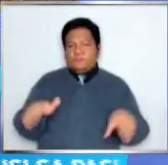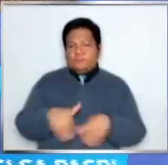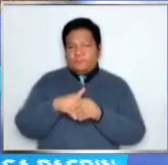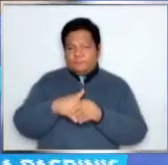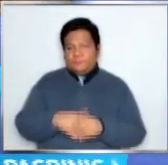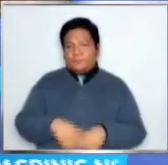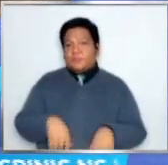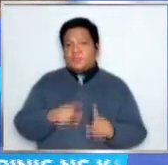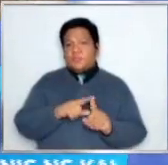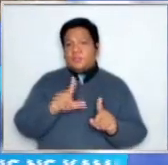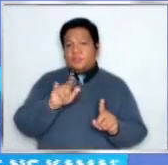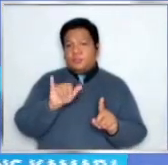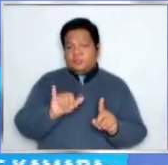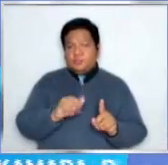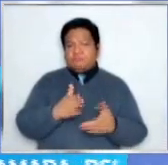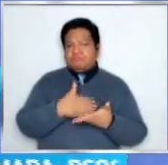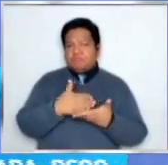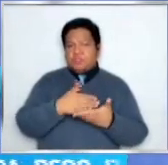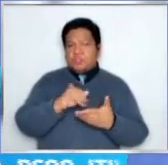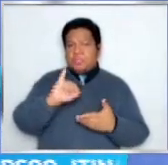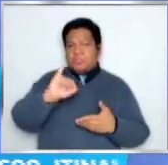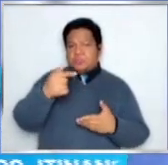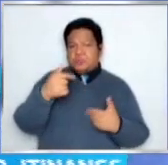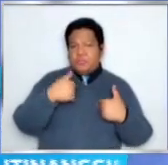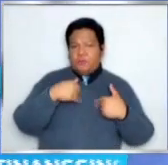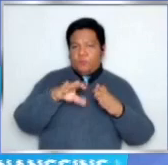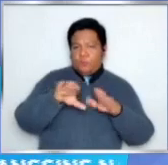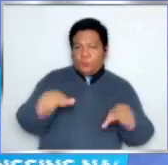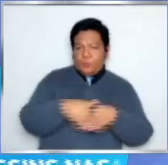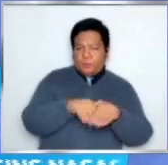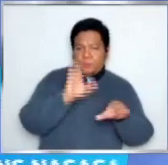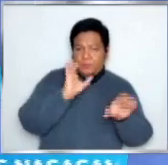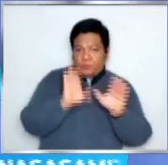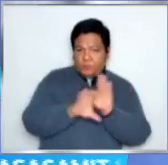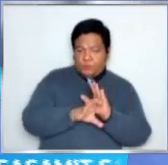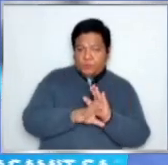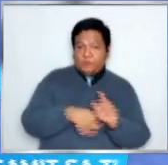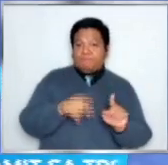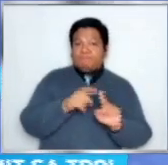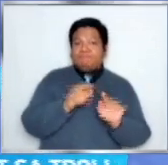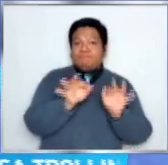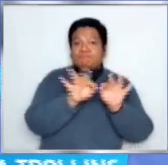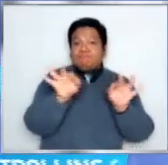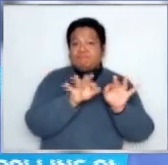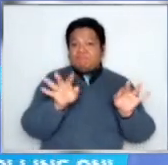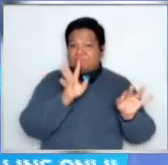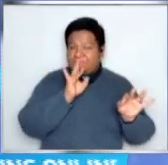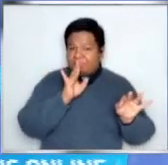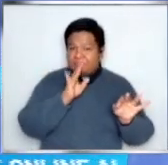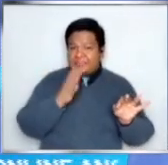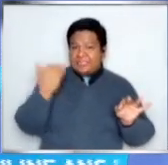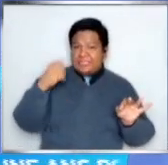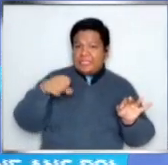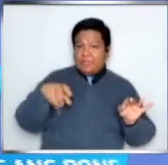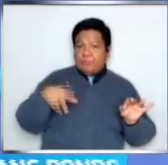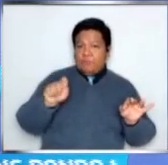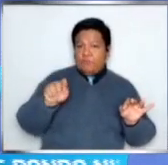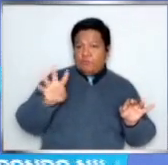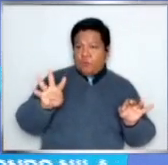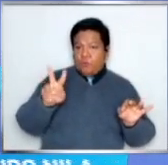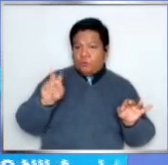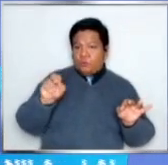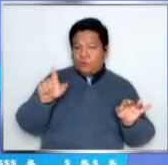IG ang wedding pics nila. Anya sa caption, September 4, 2021 nang officially silang naging